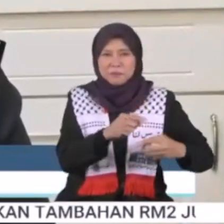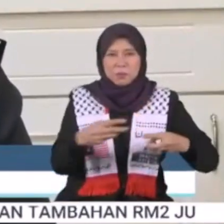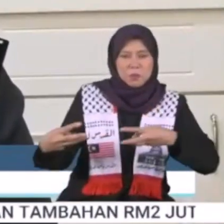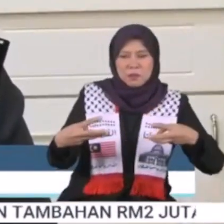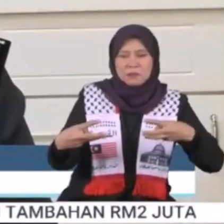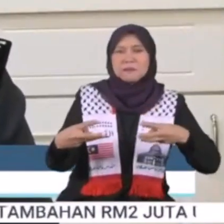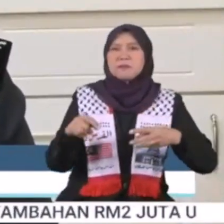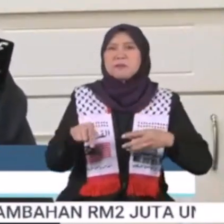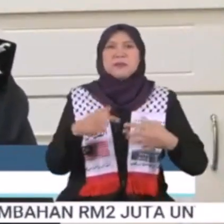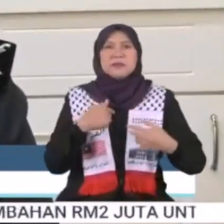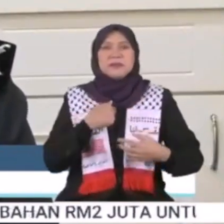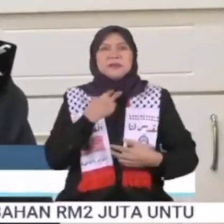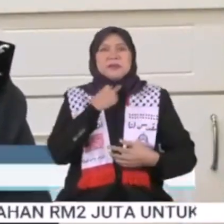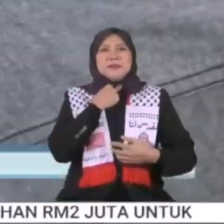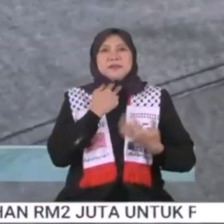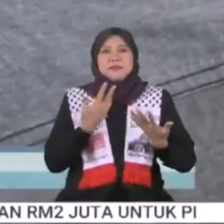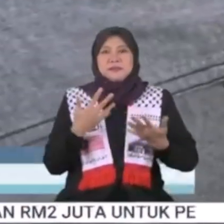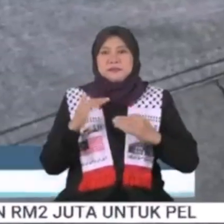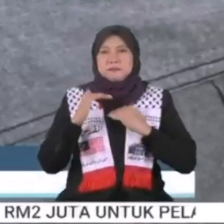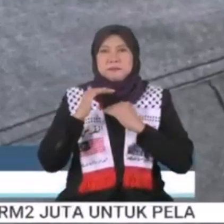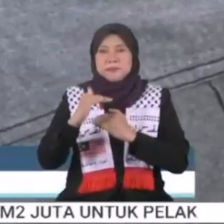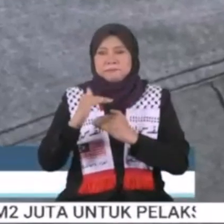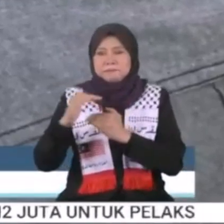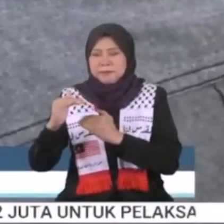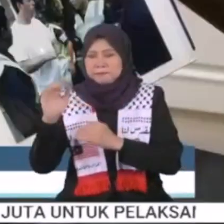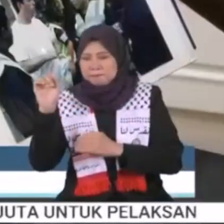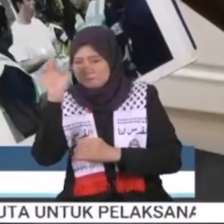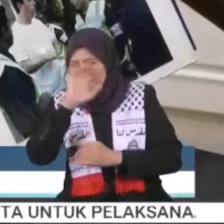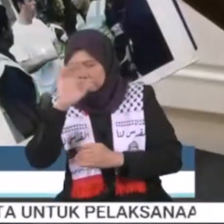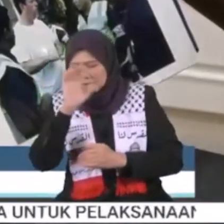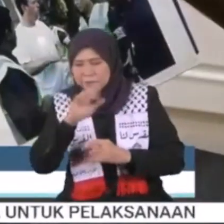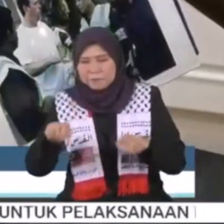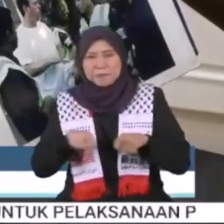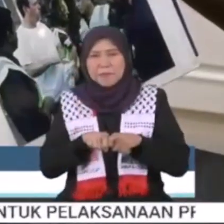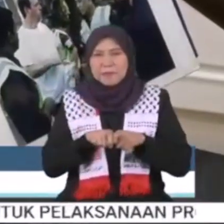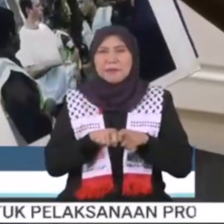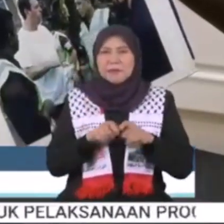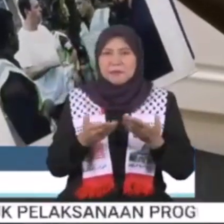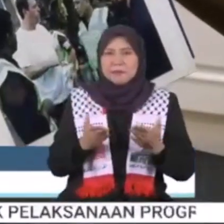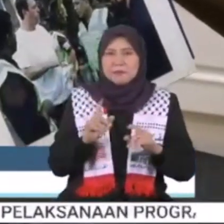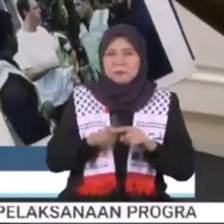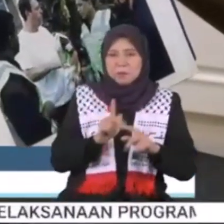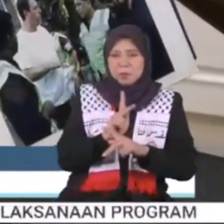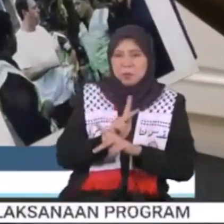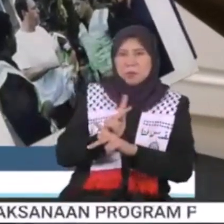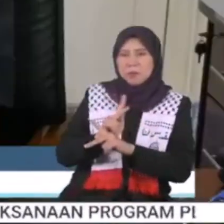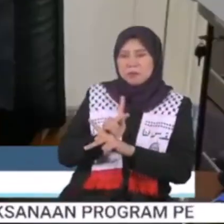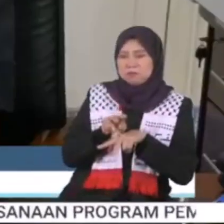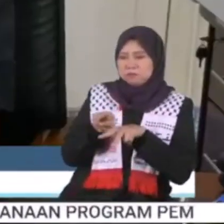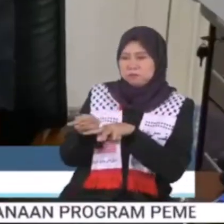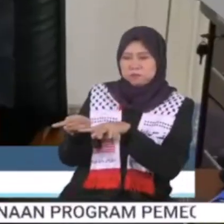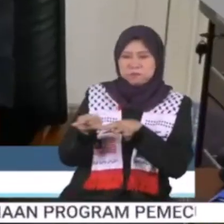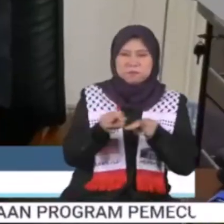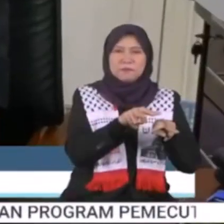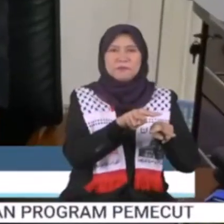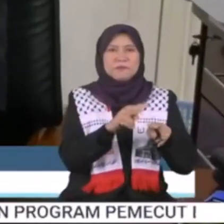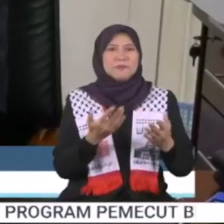menghadkan kita punya masa pencarian dan juga tempat pencarian. Di tempat-tempat tu dia tak kita masuk. Tempat